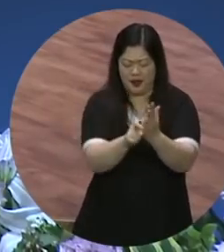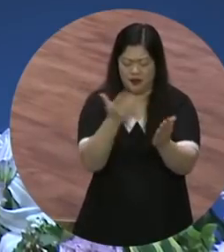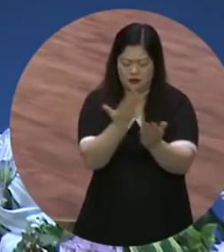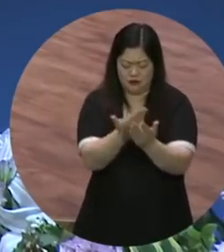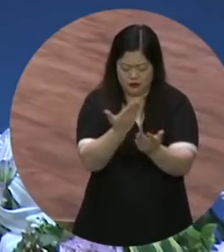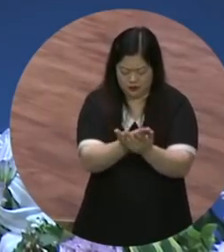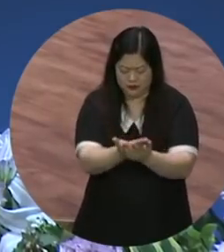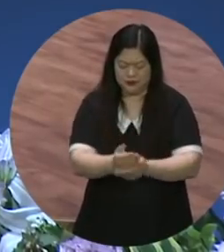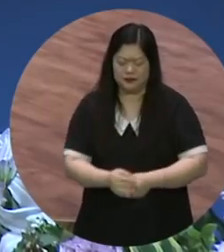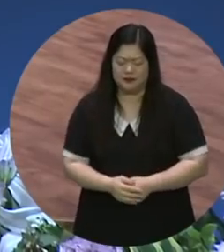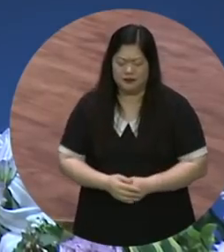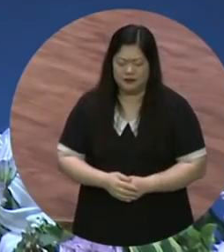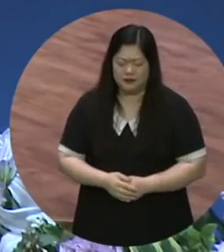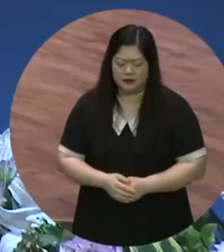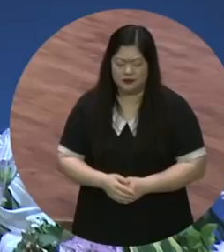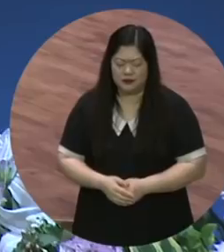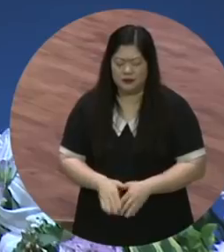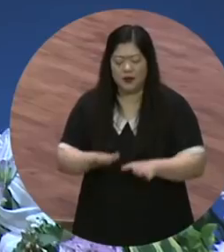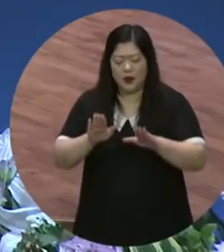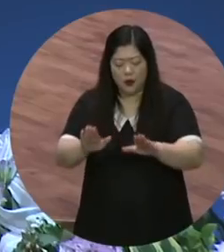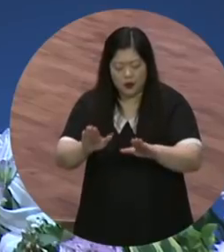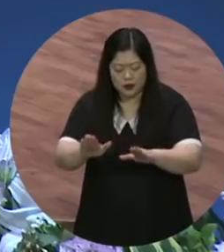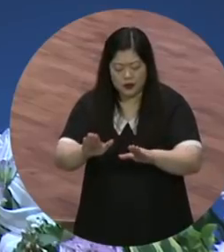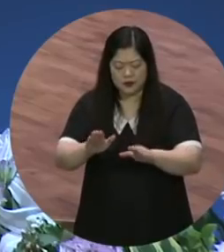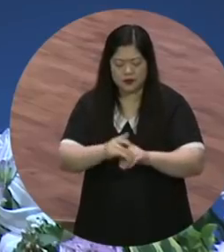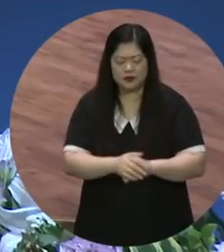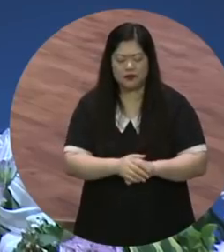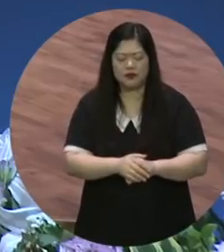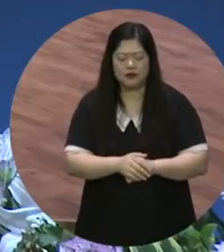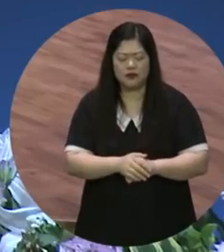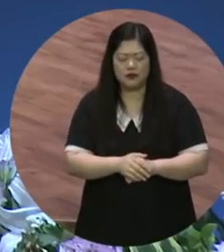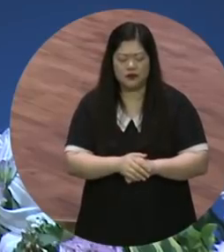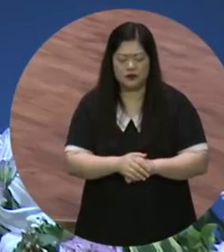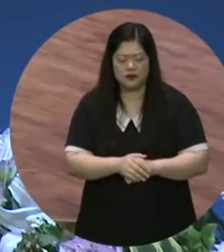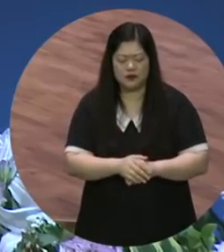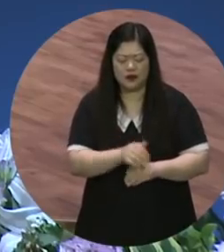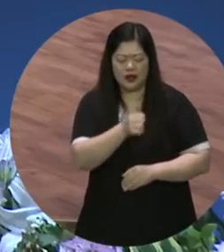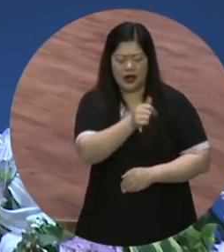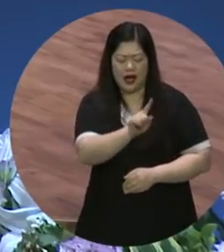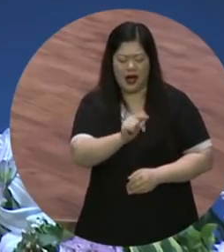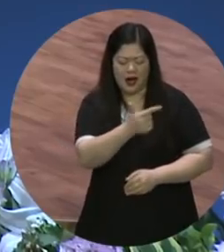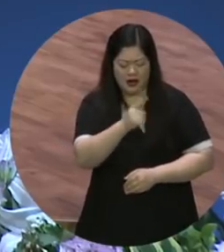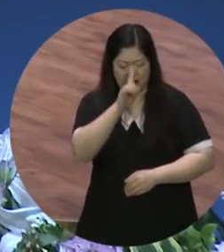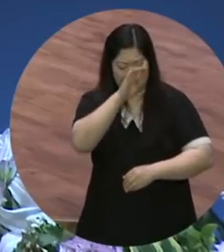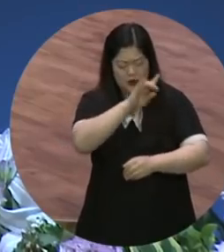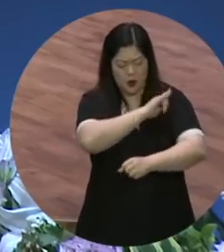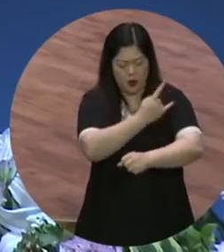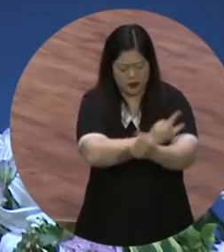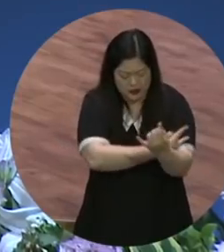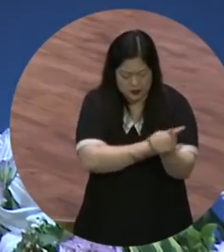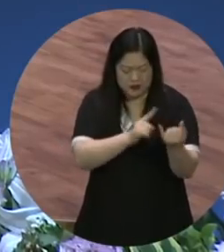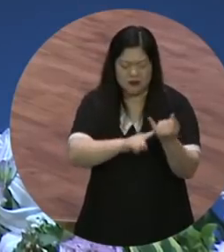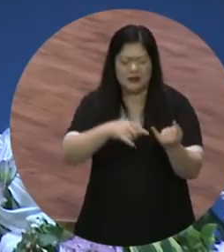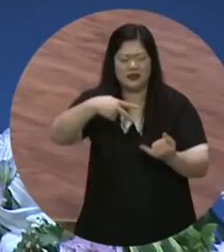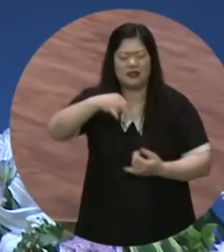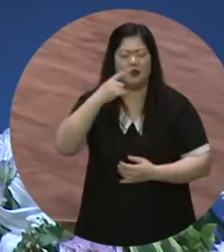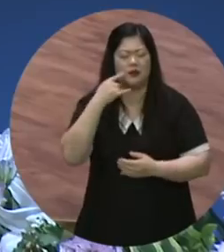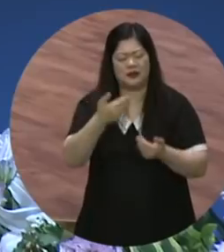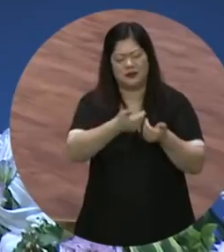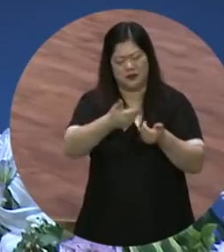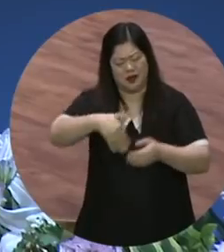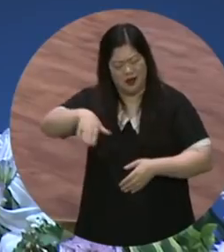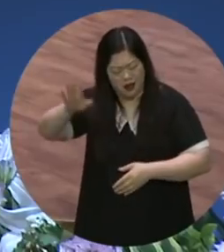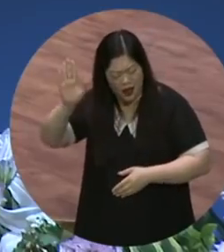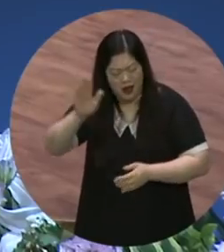역사해 주옵소서. 오늘도 한영문 권사님의 시모가 소천함으로 귀한 권사님이 이곳에 참석했습니다.